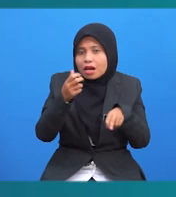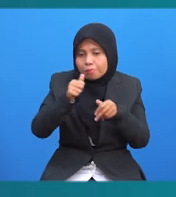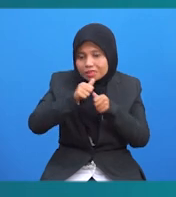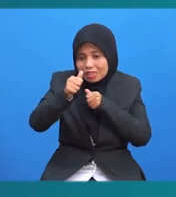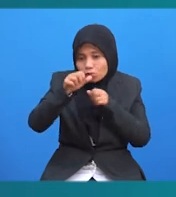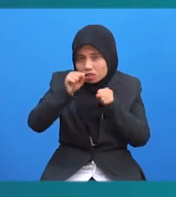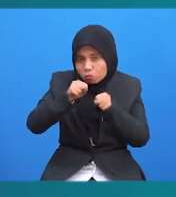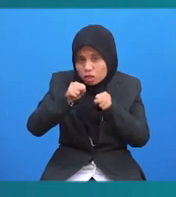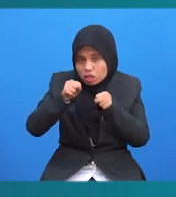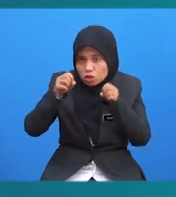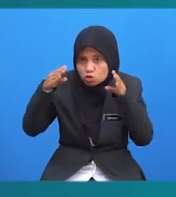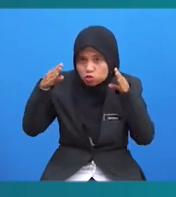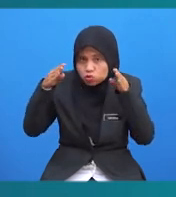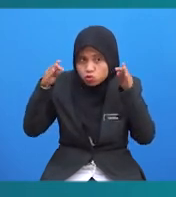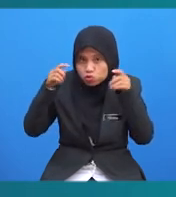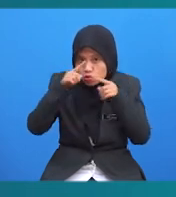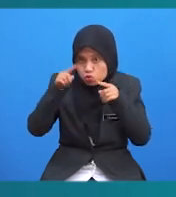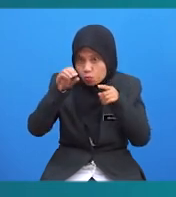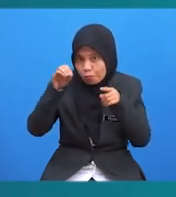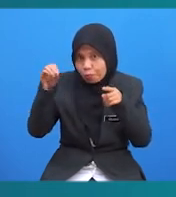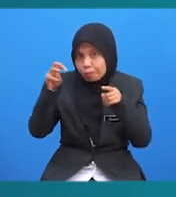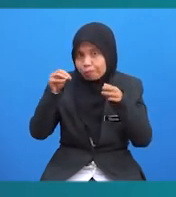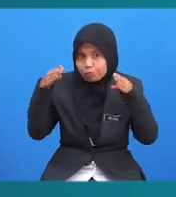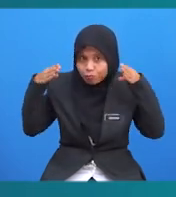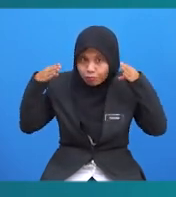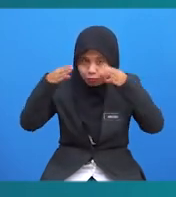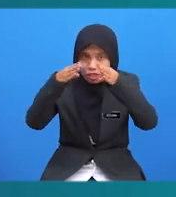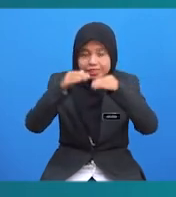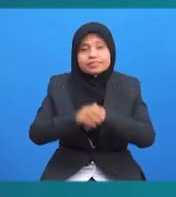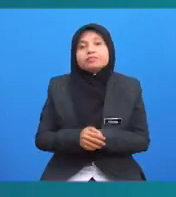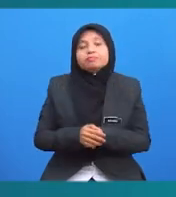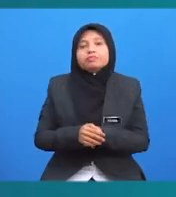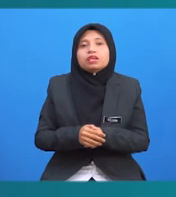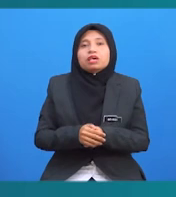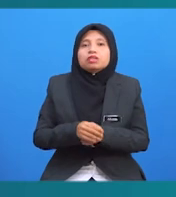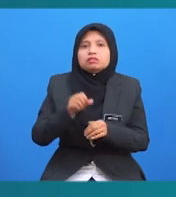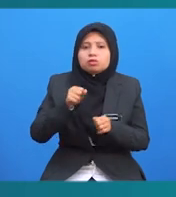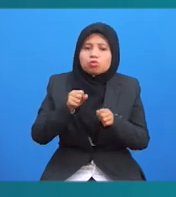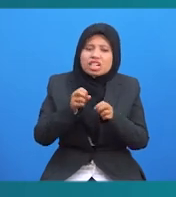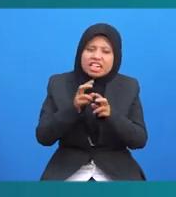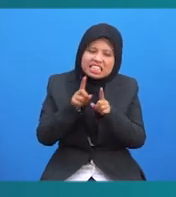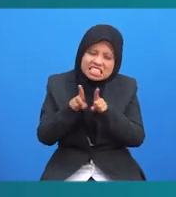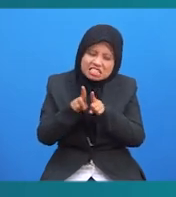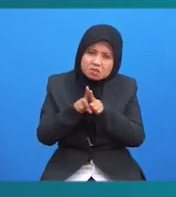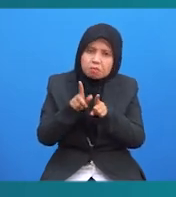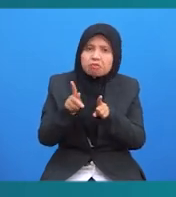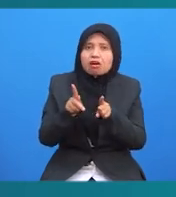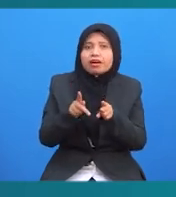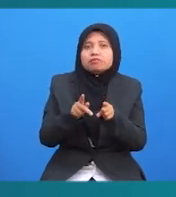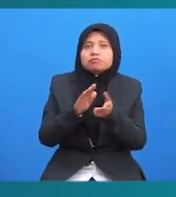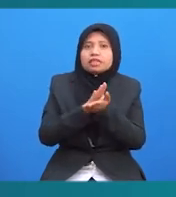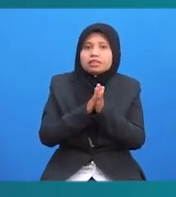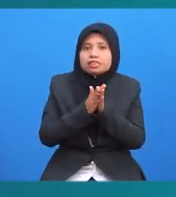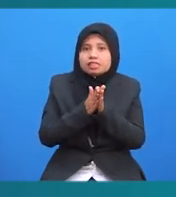zoom. Makin jauh jarak antara kaca lensa dan sensor boleh dilaraskan, maka